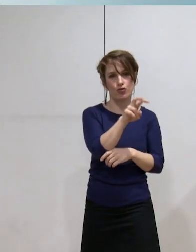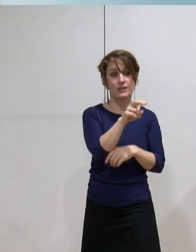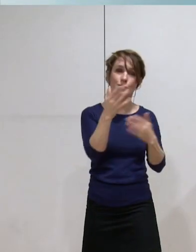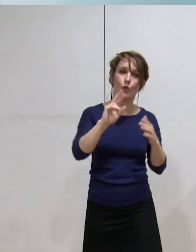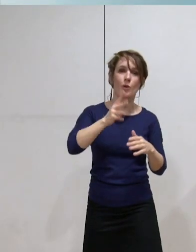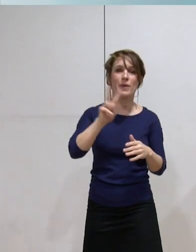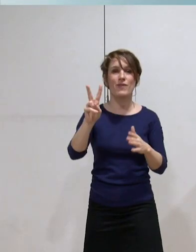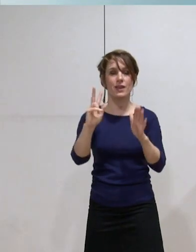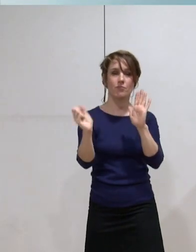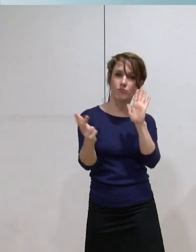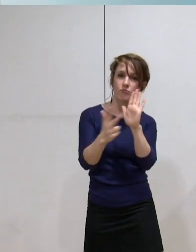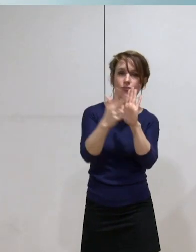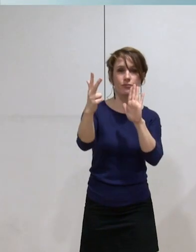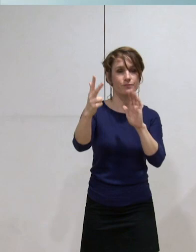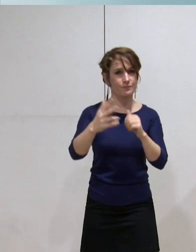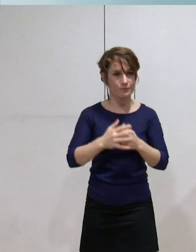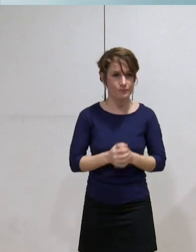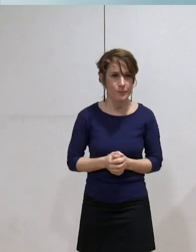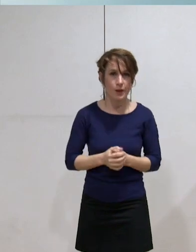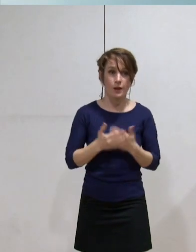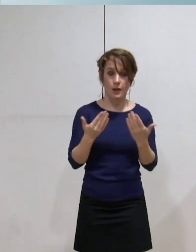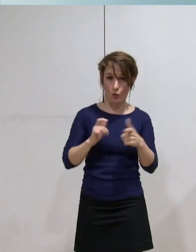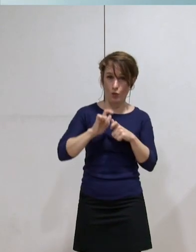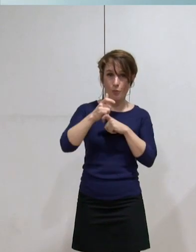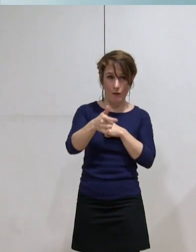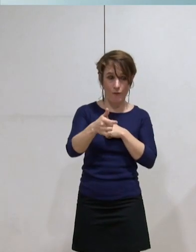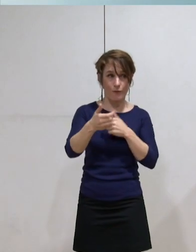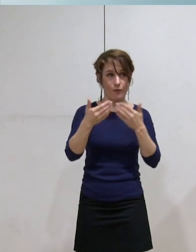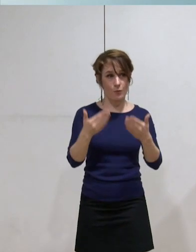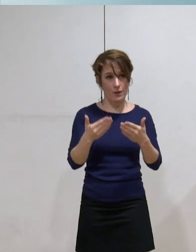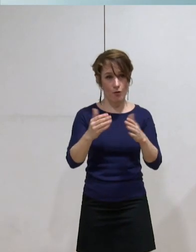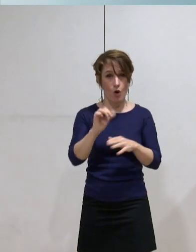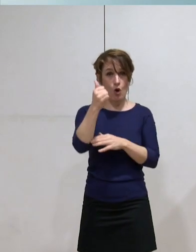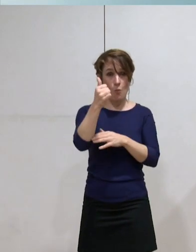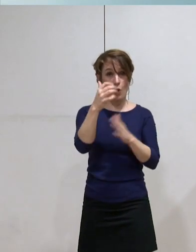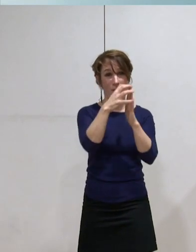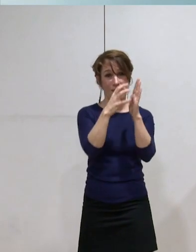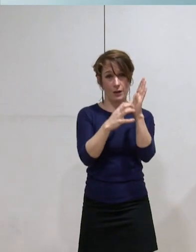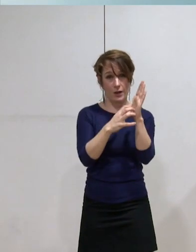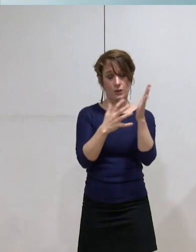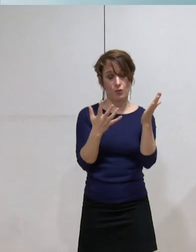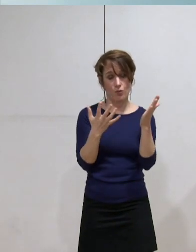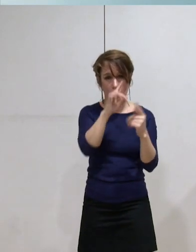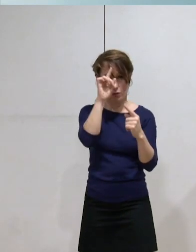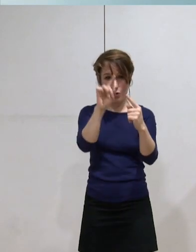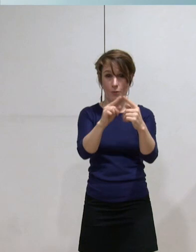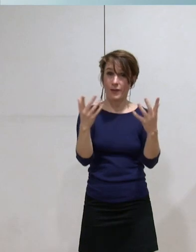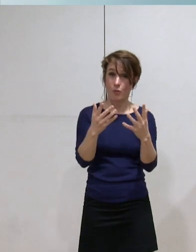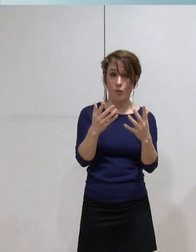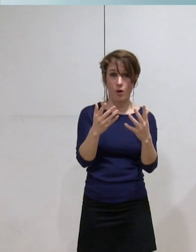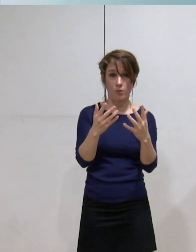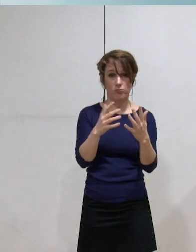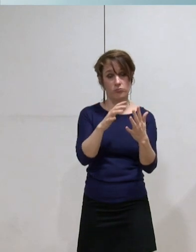procèsverbal est donc adopté et nous pouvons passer à la première délibération qui est donc le rendu